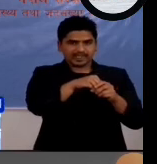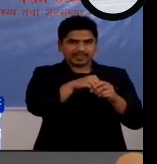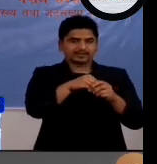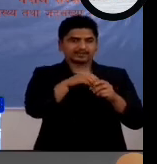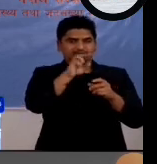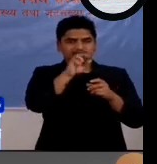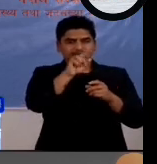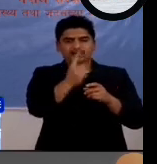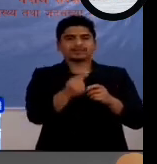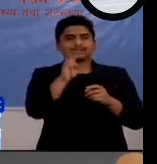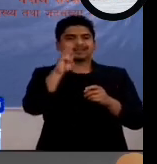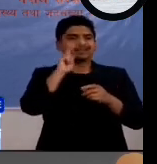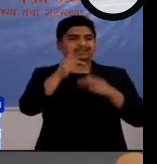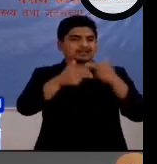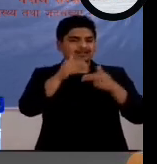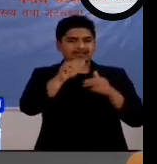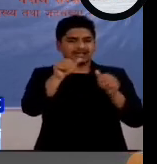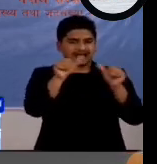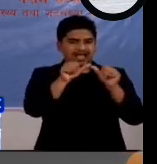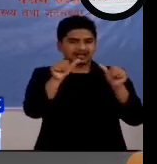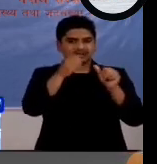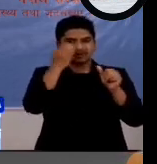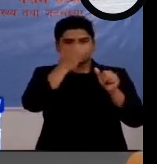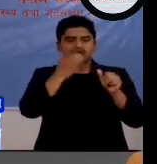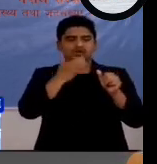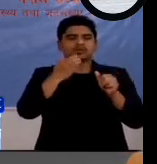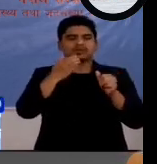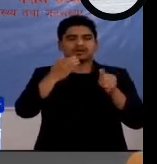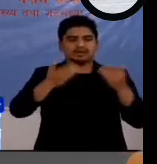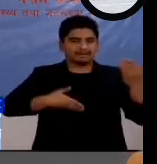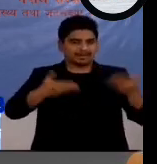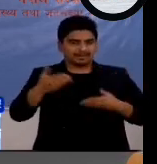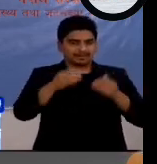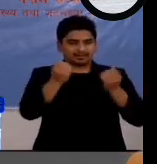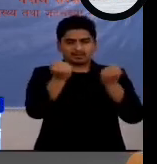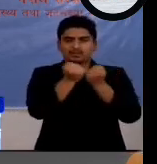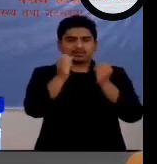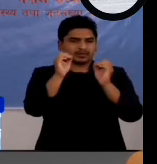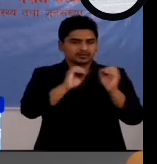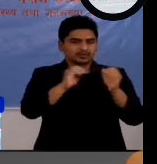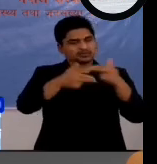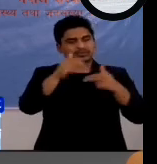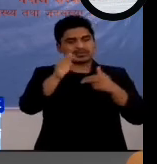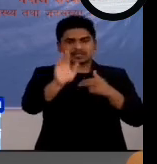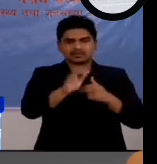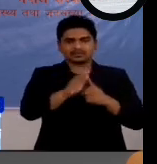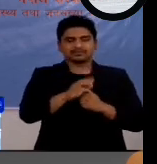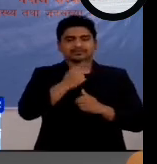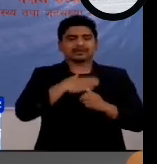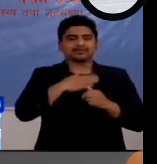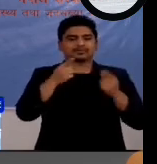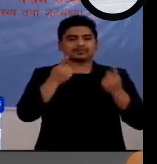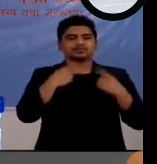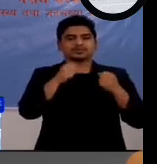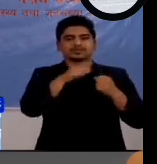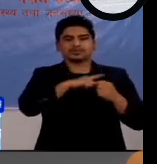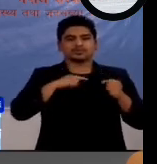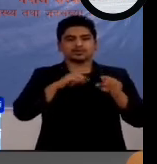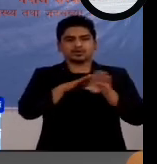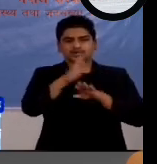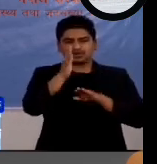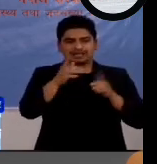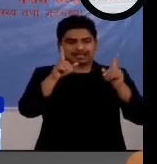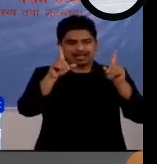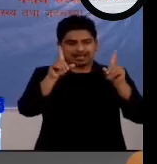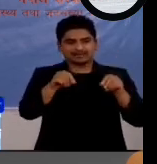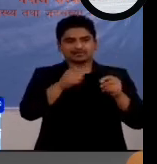कार्यक्रमको खोप हप्तामा 3 दिन चल्ने गर्छ, आइतबार, मंगलबार र बिहीबार, यो चाहिँ हामीले बन्द गरेका छैनौं, चलाइरहेका छौं। हाम्रो स्वास्थ्य कर्मीहरूले